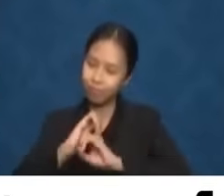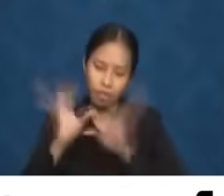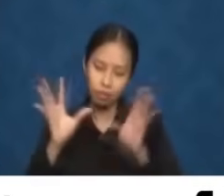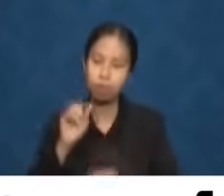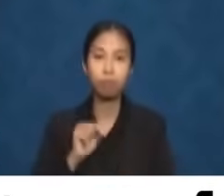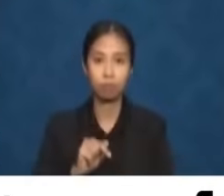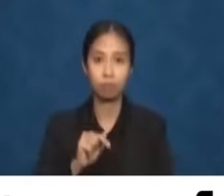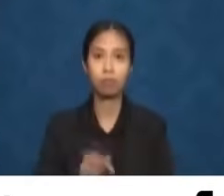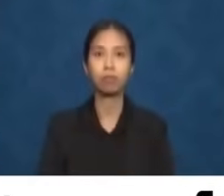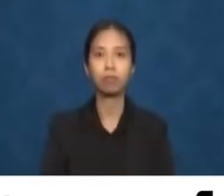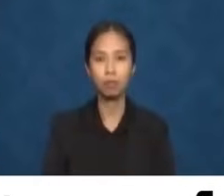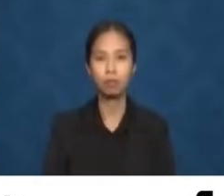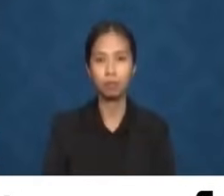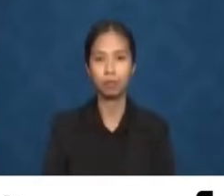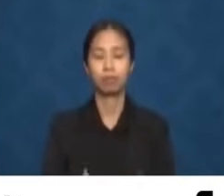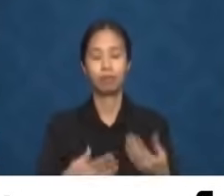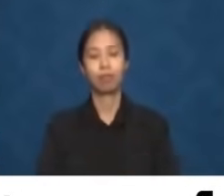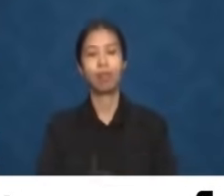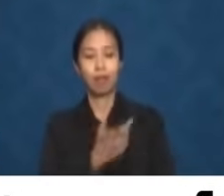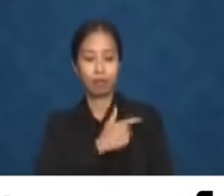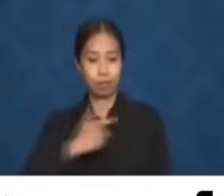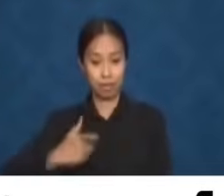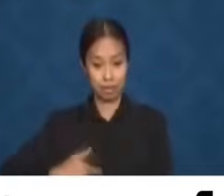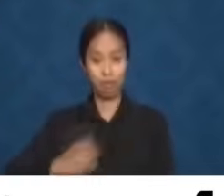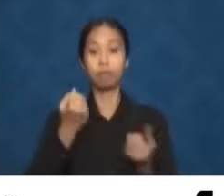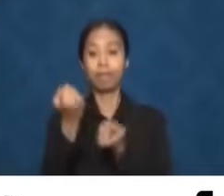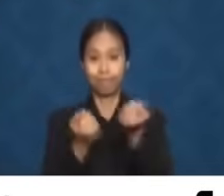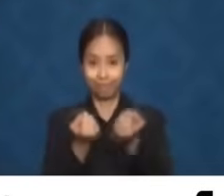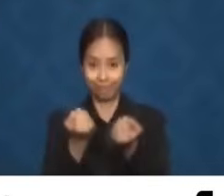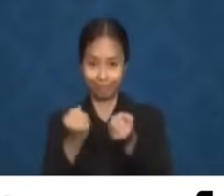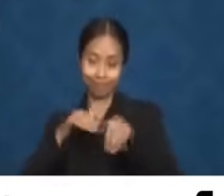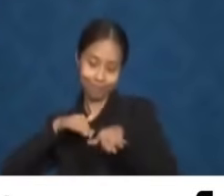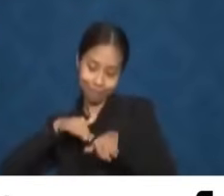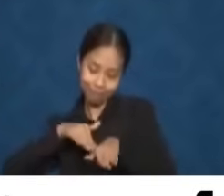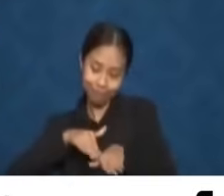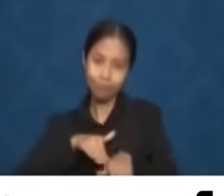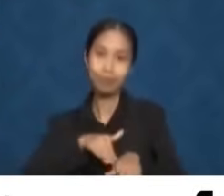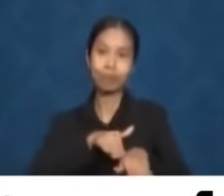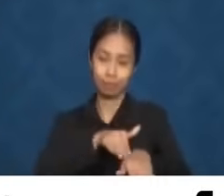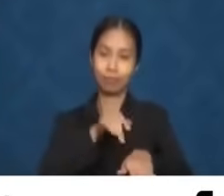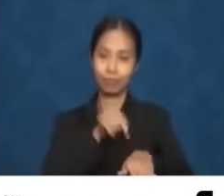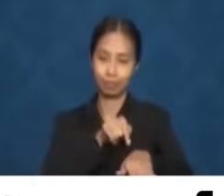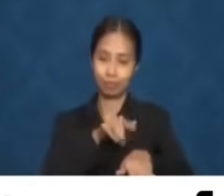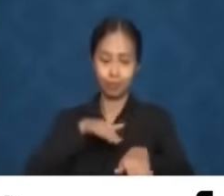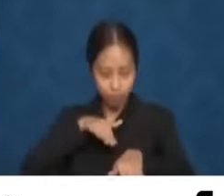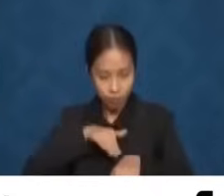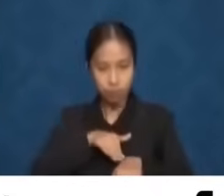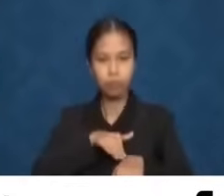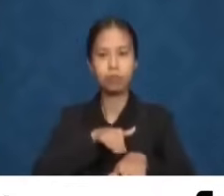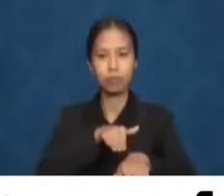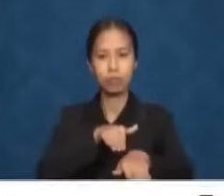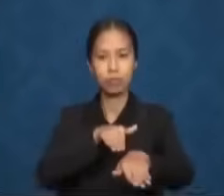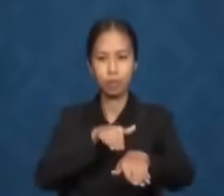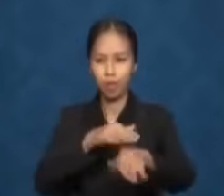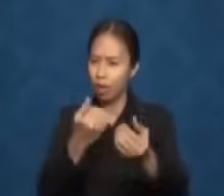าขบวนเสด็จที่กำลังใช้ช่องทางสัญจรอยู่นั้นเป็นขบวน